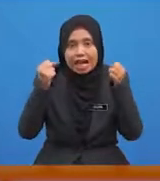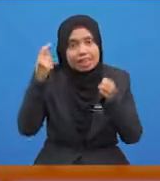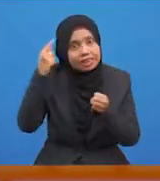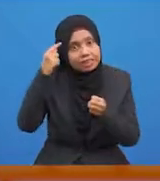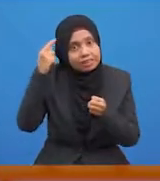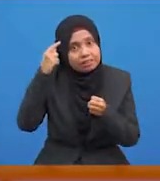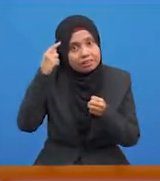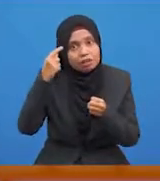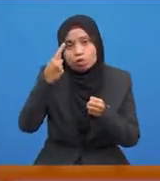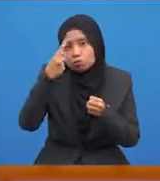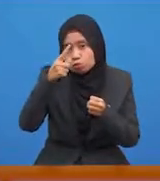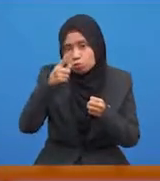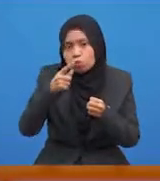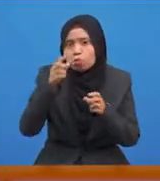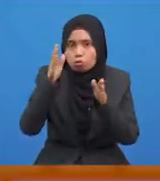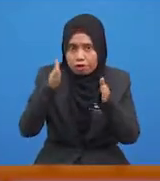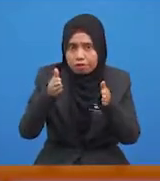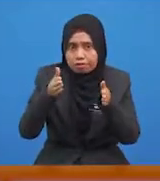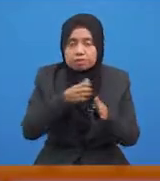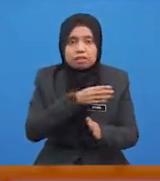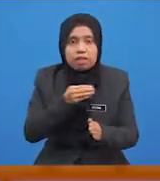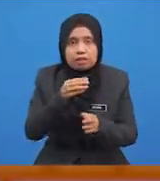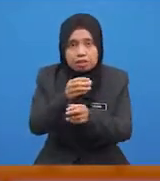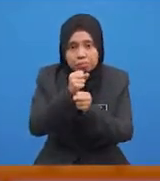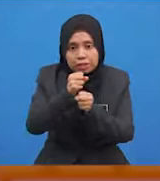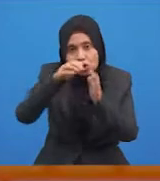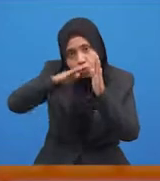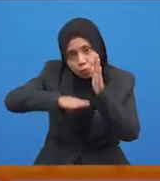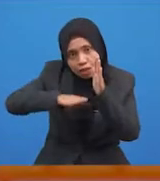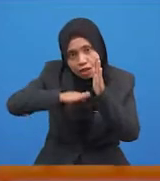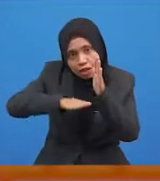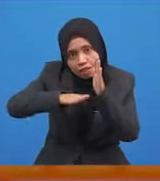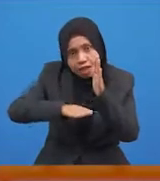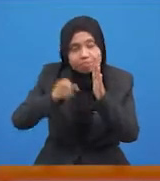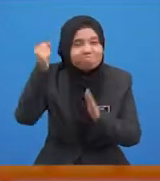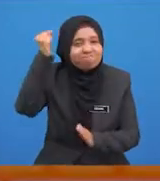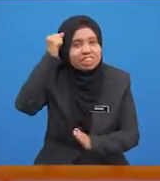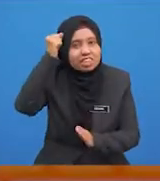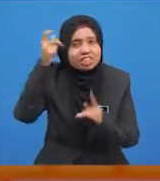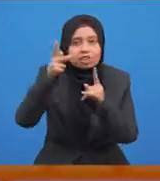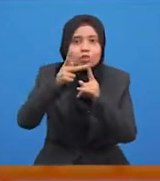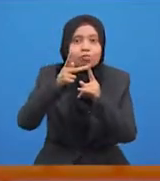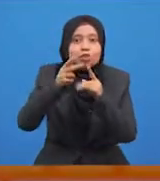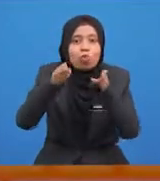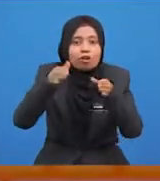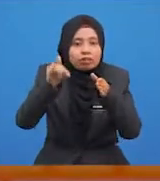psikologi bagi seseorang dan dapat mengurangkan stres kepada tuannya.